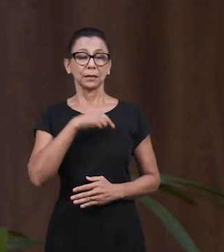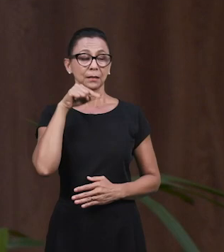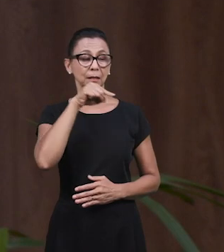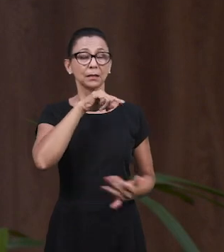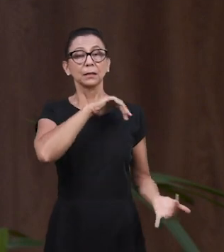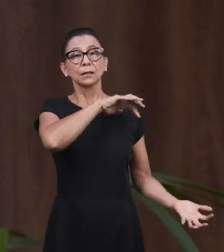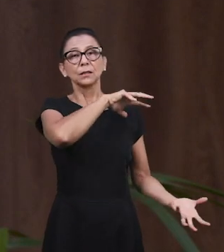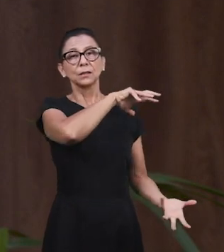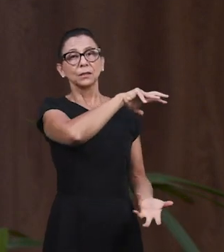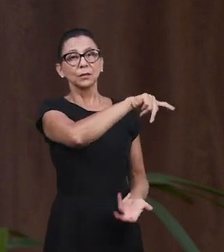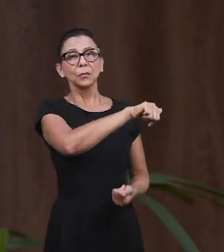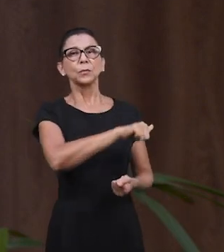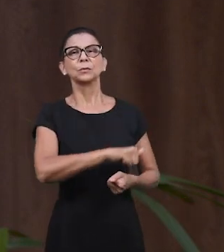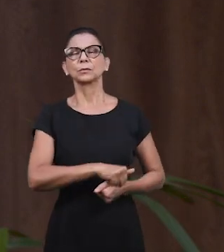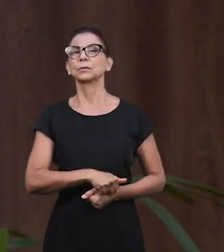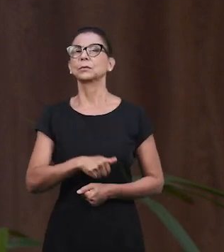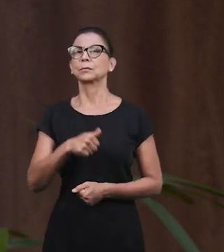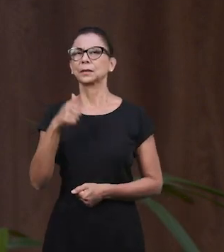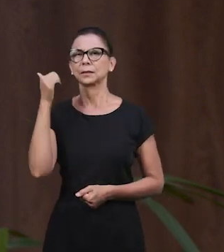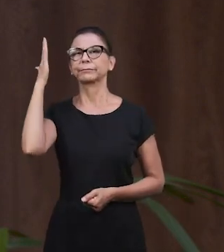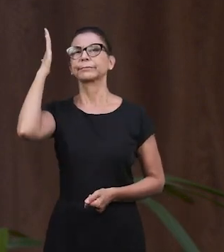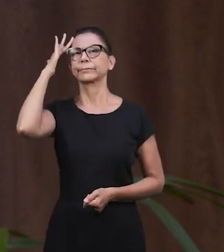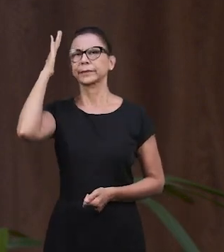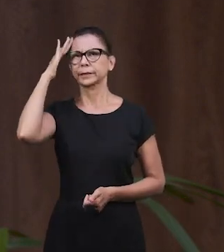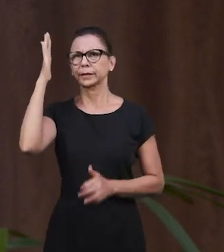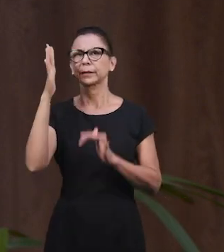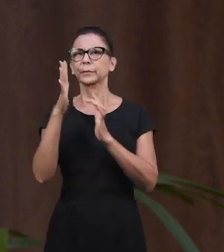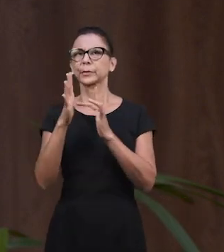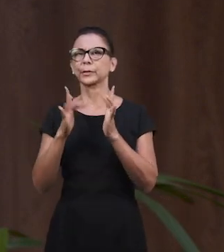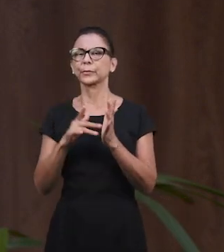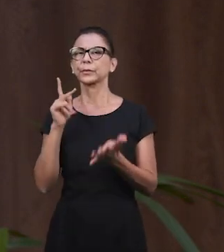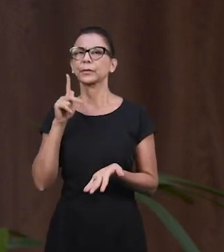que sait que Jésus existe,